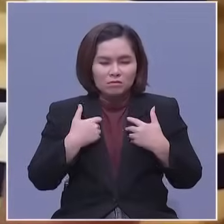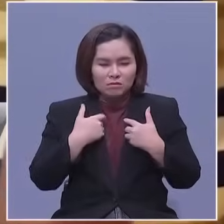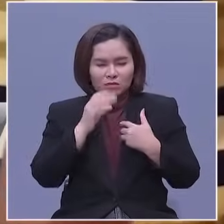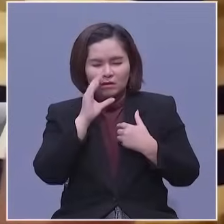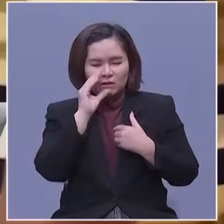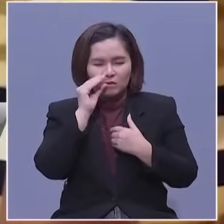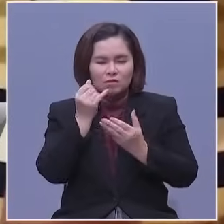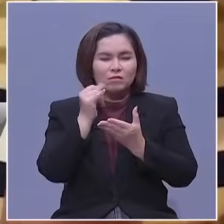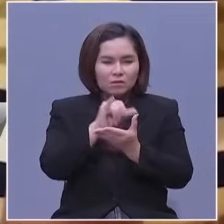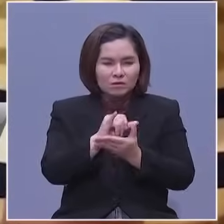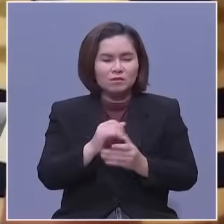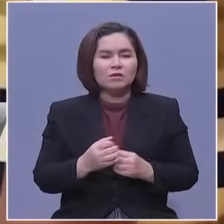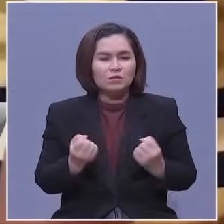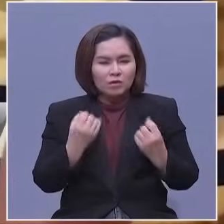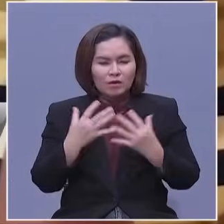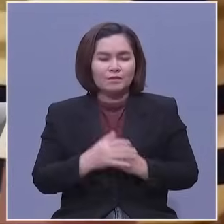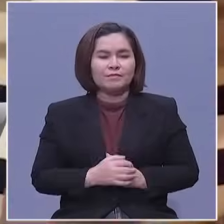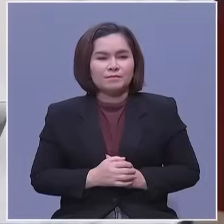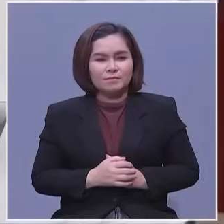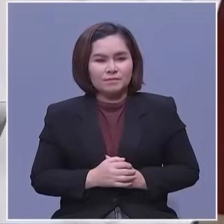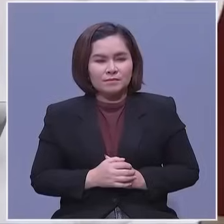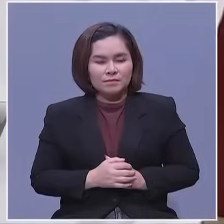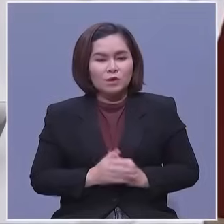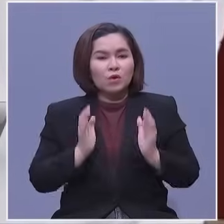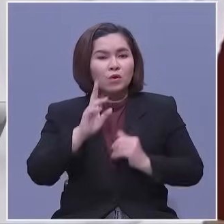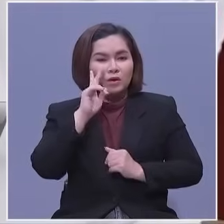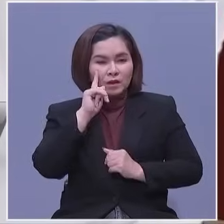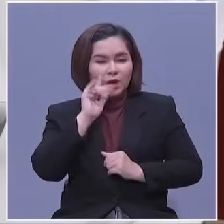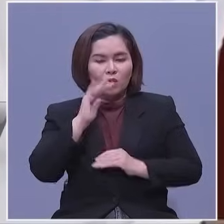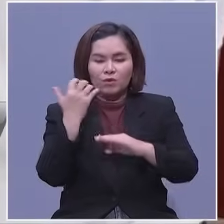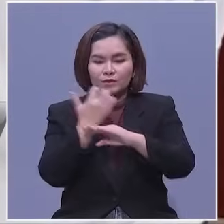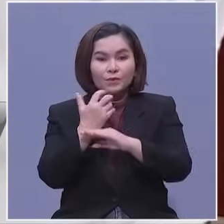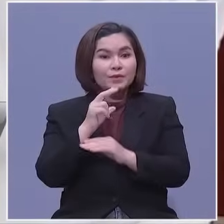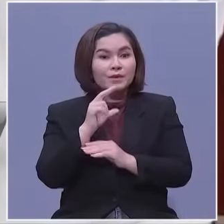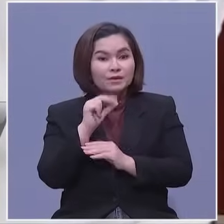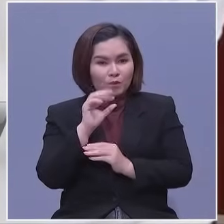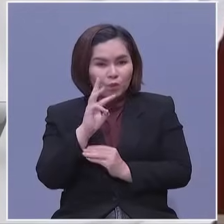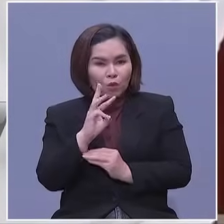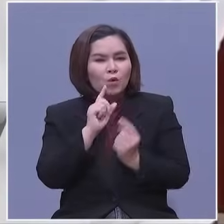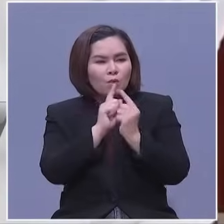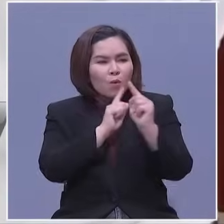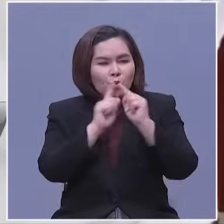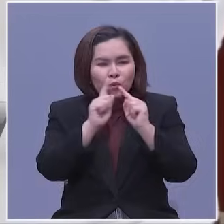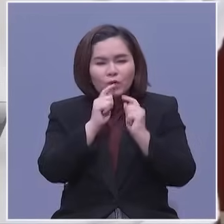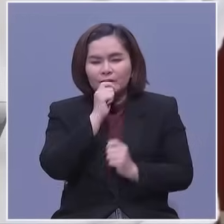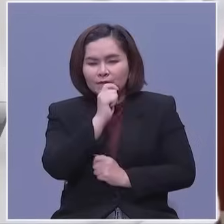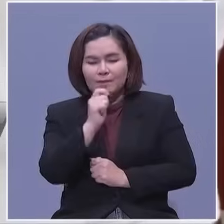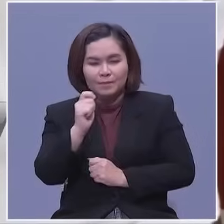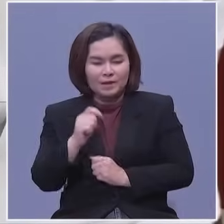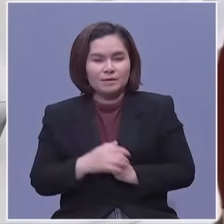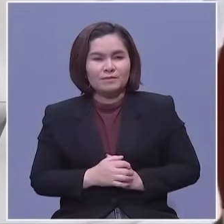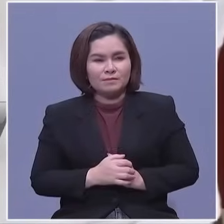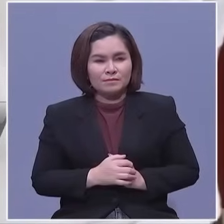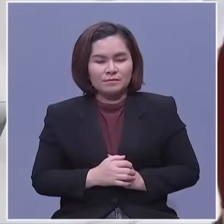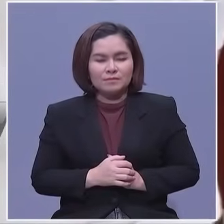ากการที่คุณน้องธัญรัตน์นะคะผู้ประกาศข่าวของเราเนี่ยไปพูดคุยกับคนที่ใกล้ชิดกับน้องตะวัน